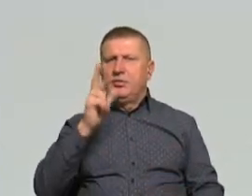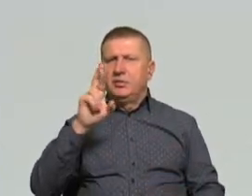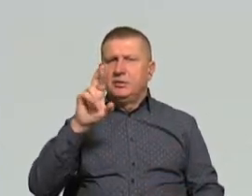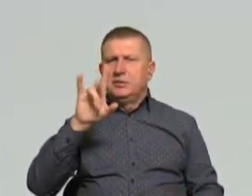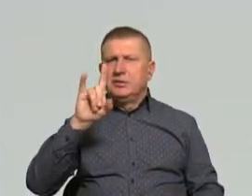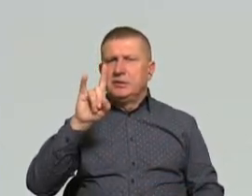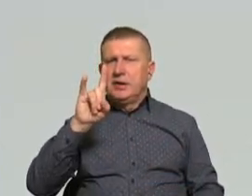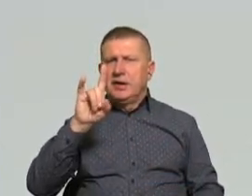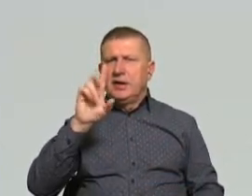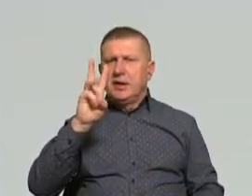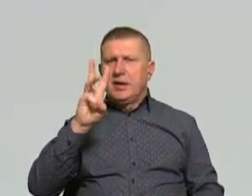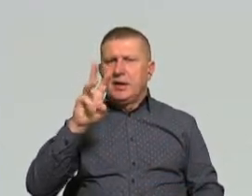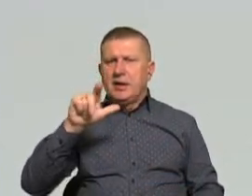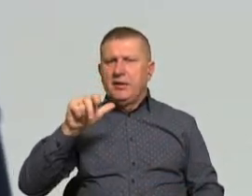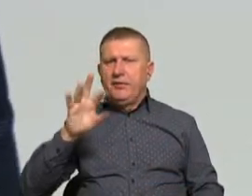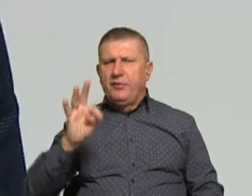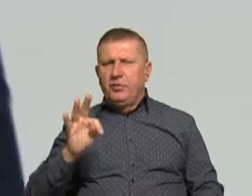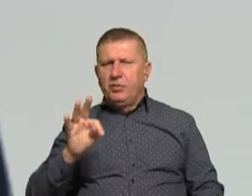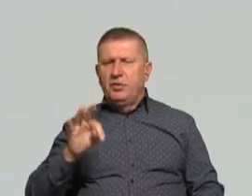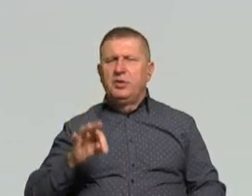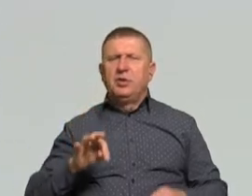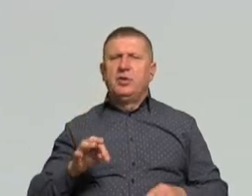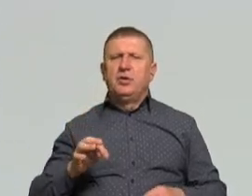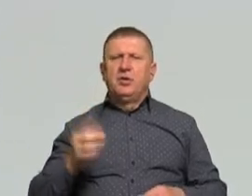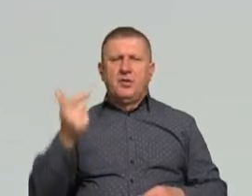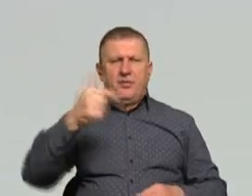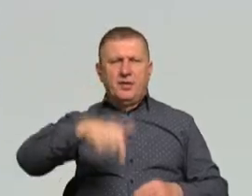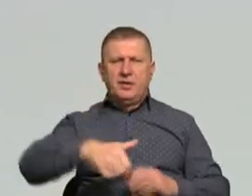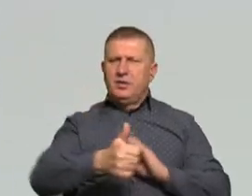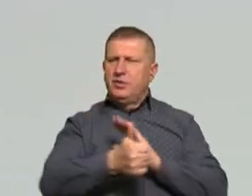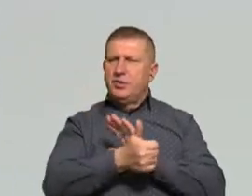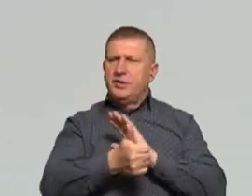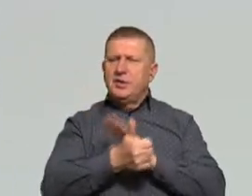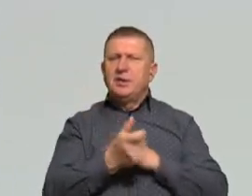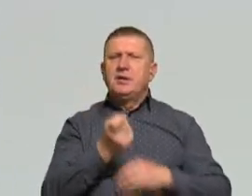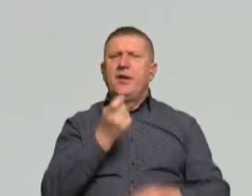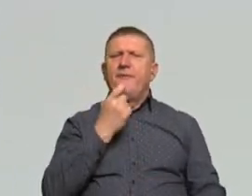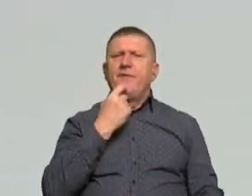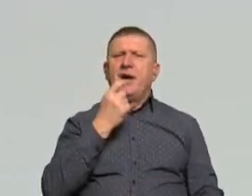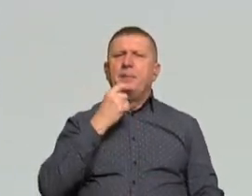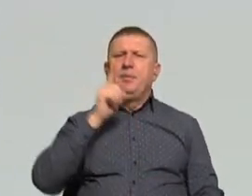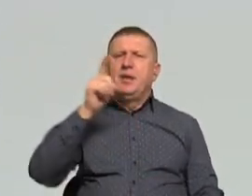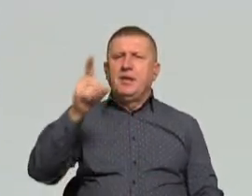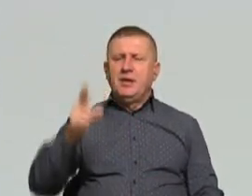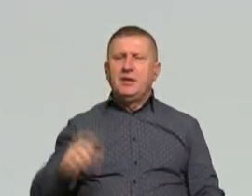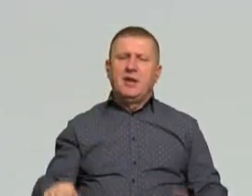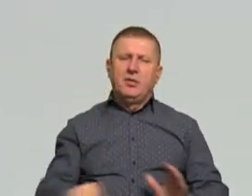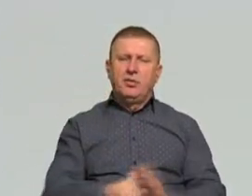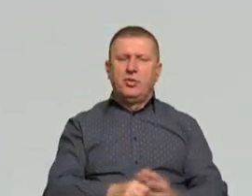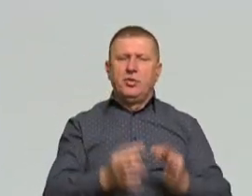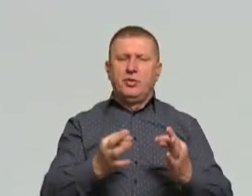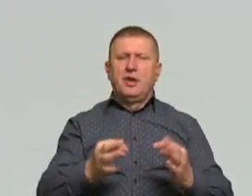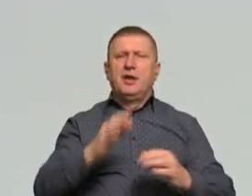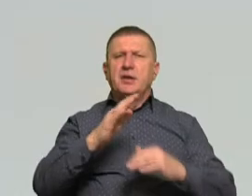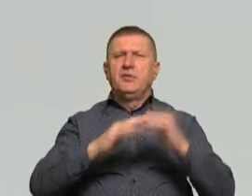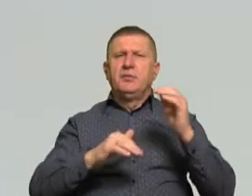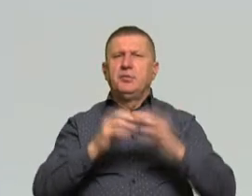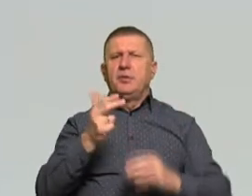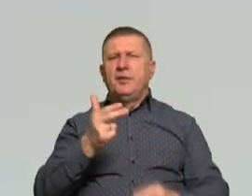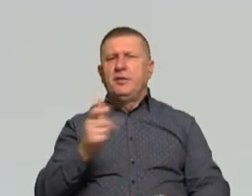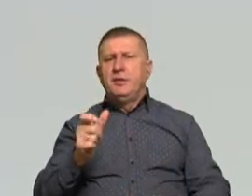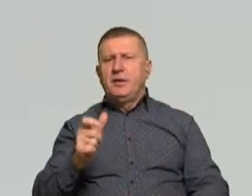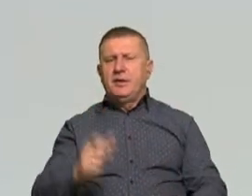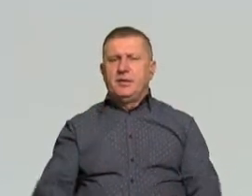2016 roku czy 15 na ulicy Jaskrowej w Wapienicy. I od tego momentu nie wybudowano żadnego budynku komunalnego.